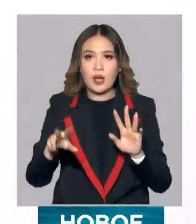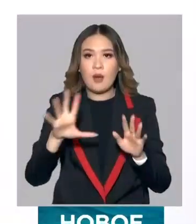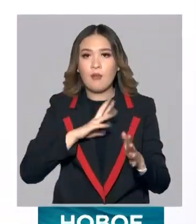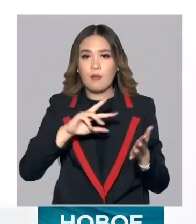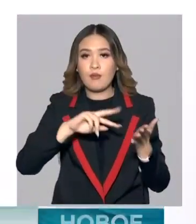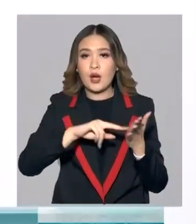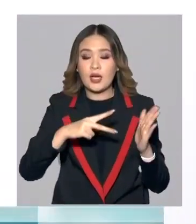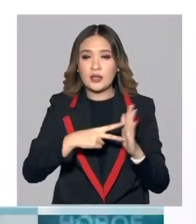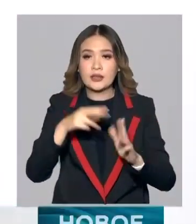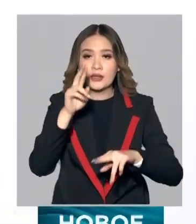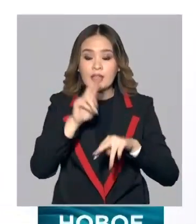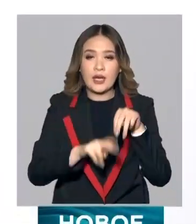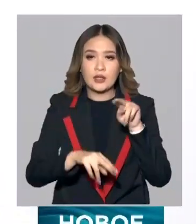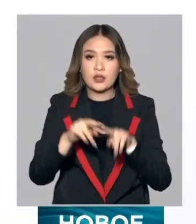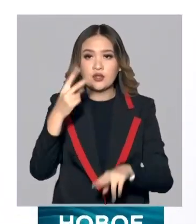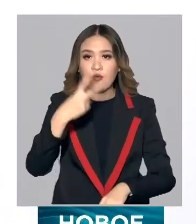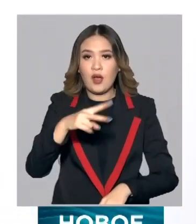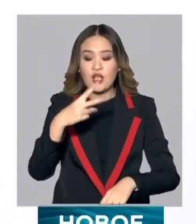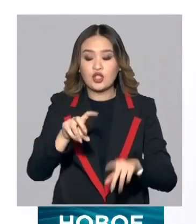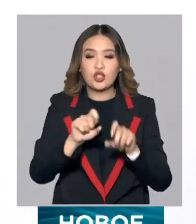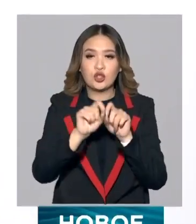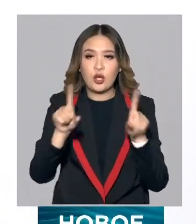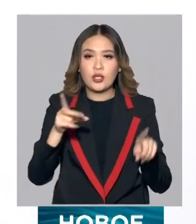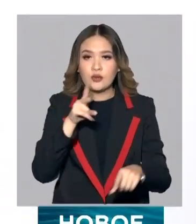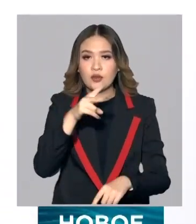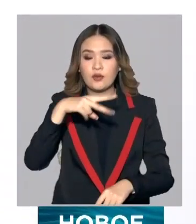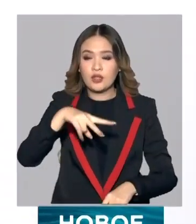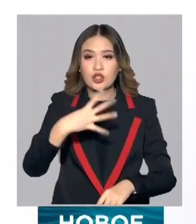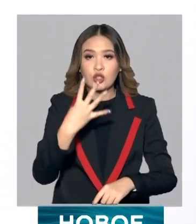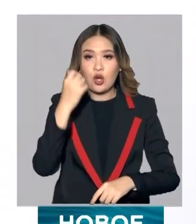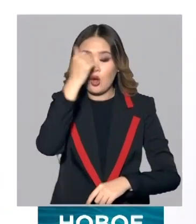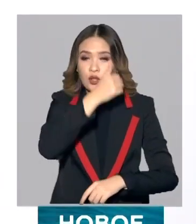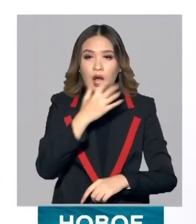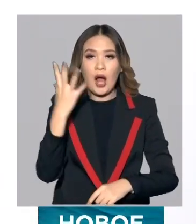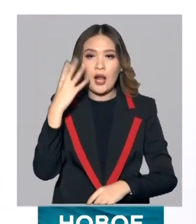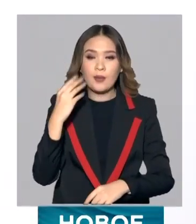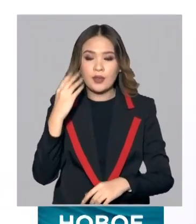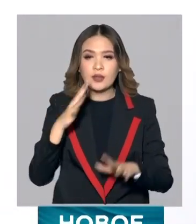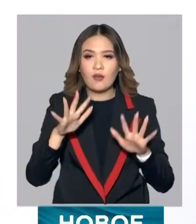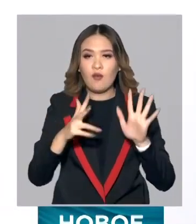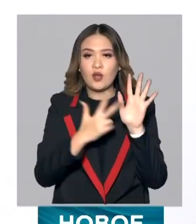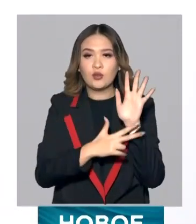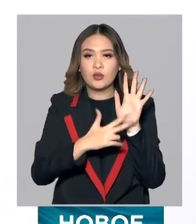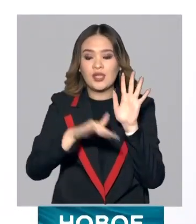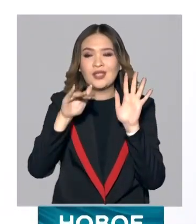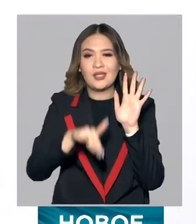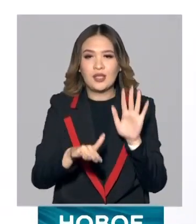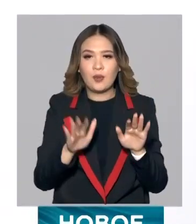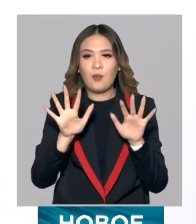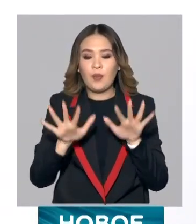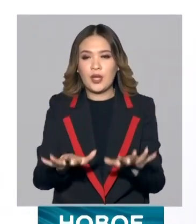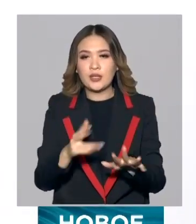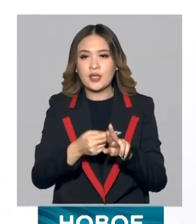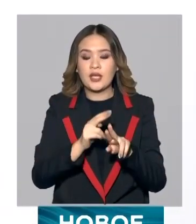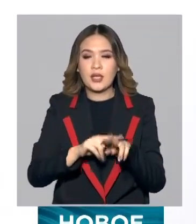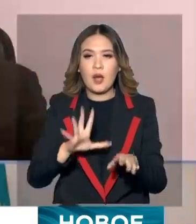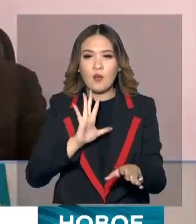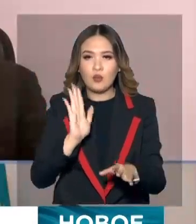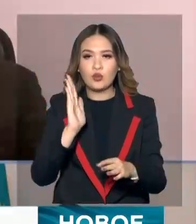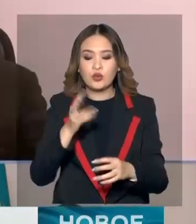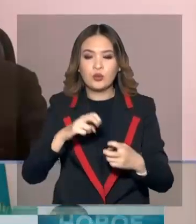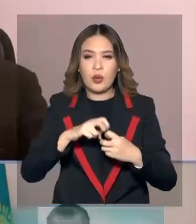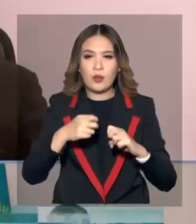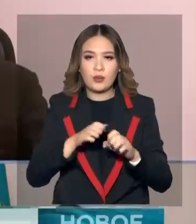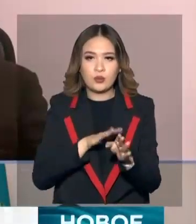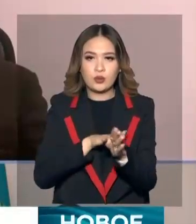планируется начать строительство 20 новых школ. В 2024 году в Алматы ведутся 80 тысяч мест, и проблема полностью решится.